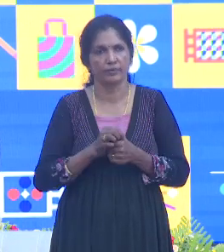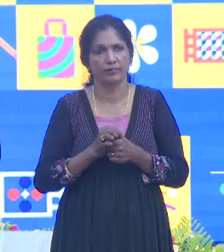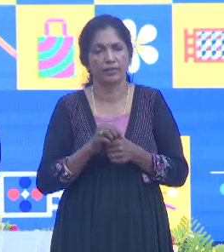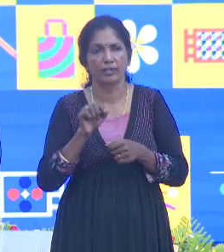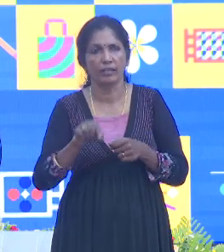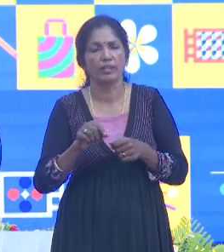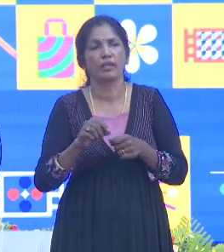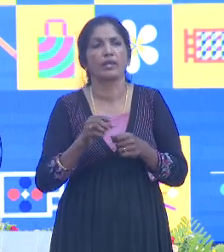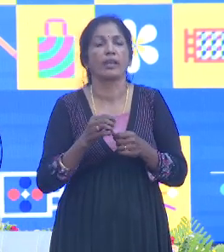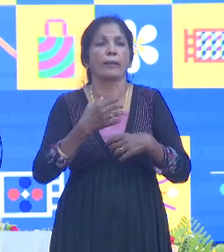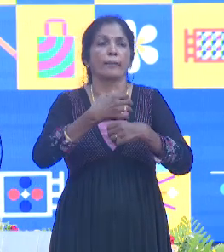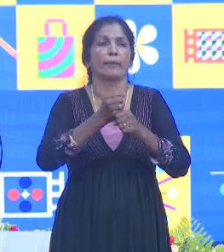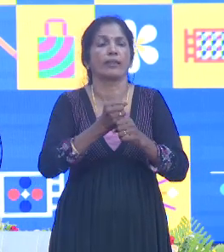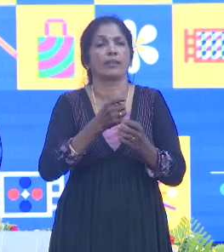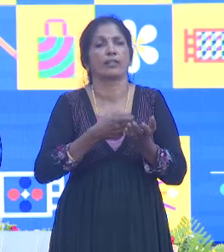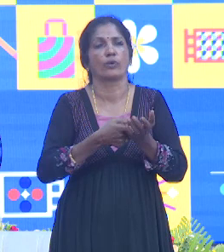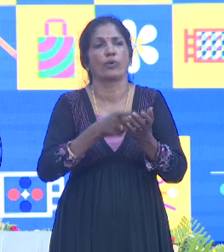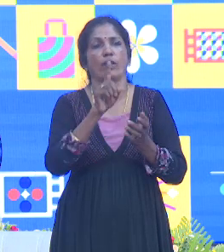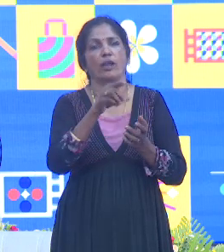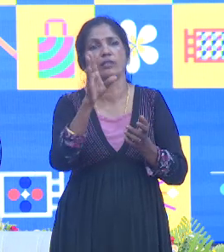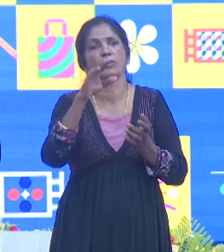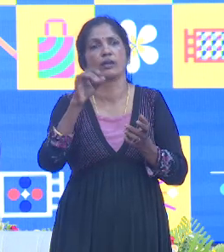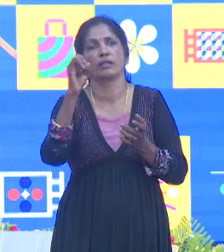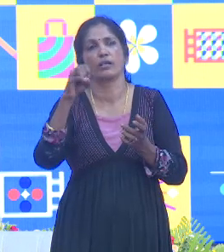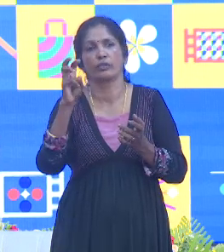അങ്ങനെ ഉണ്ടായ നിയമമാണ് 1963 ലെ